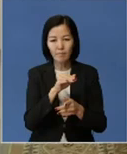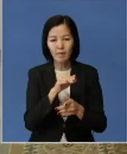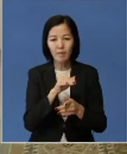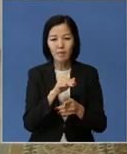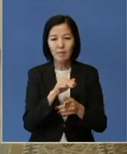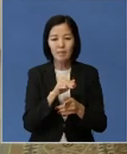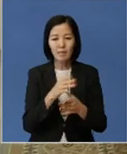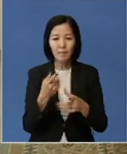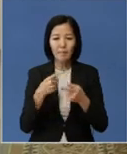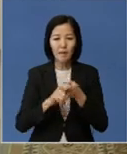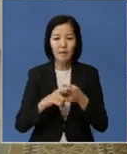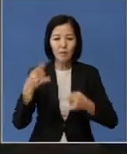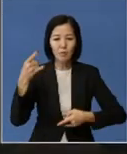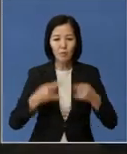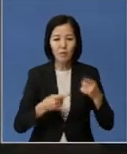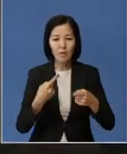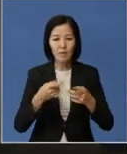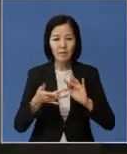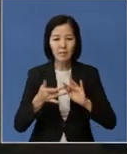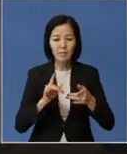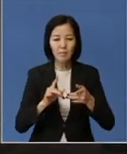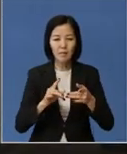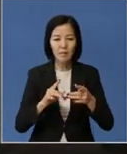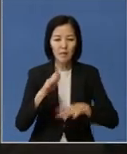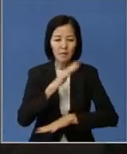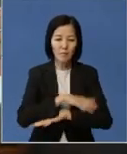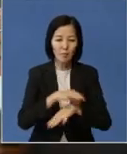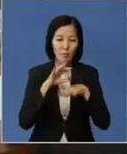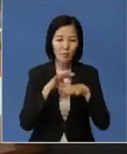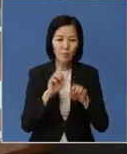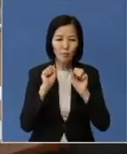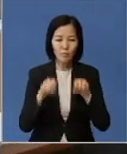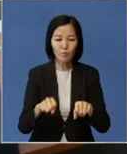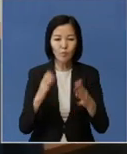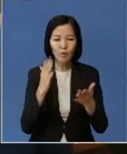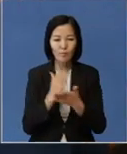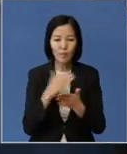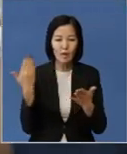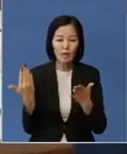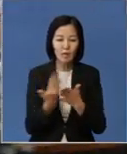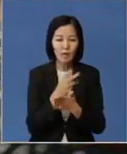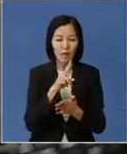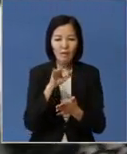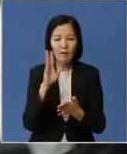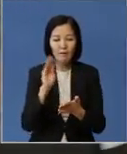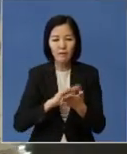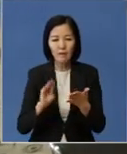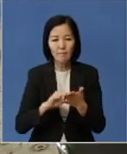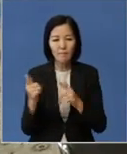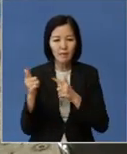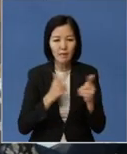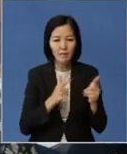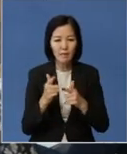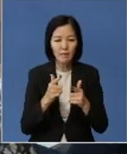орнатуға онлайн семинар өткізуге мүмкіндік бар. Семинар мен курстарды жаңа қазақ әліпбиінің емле ережесін әзірлеген ғалымдар